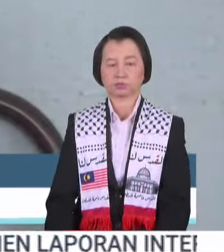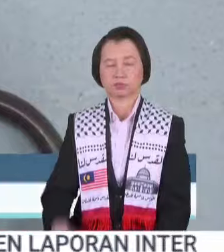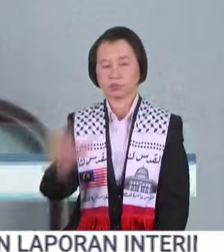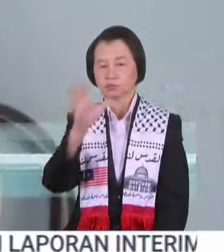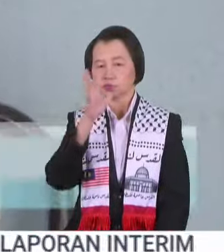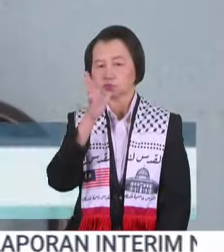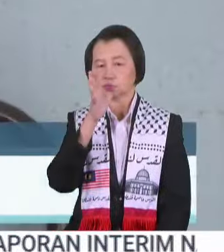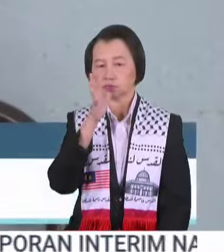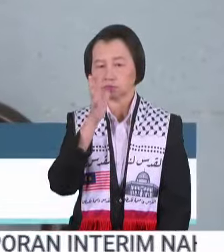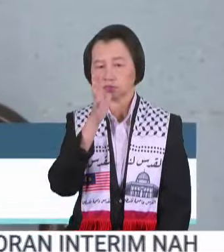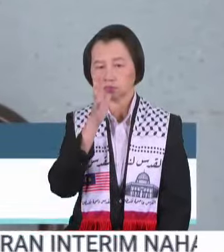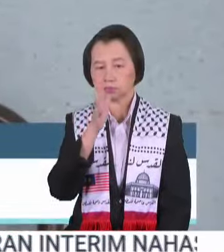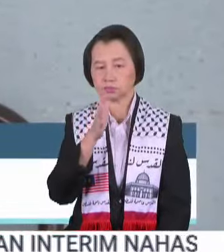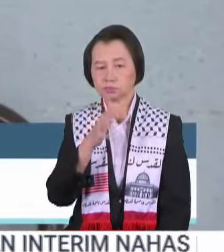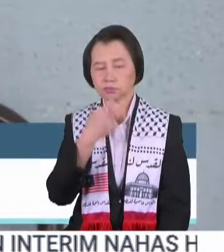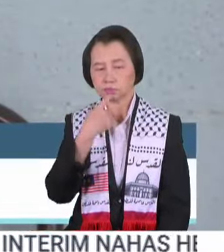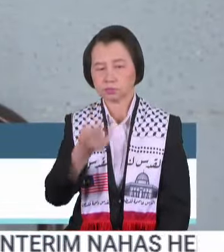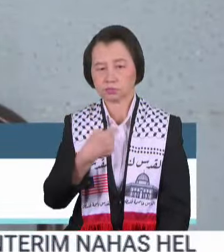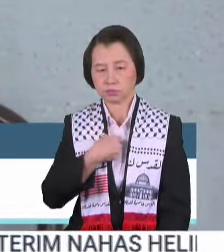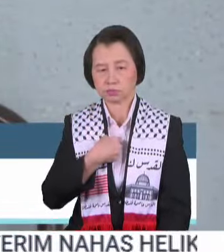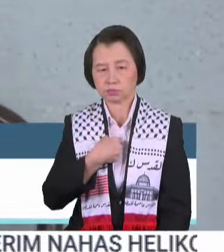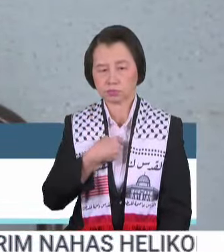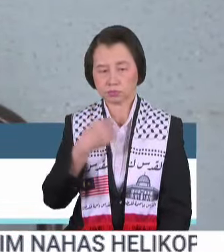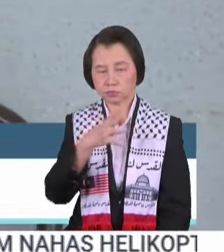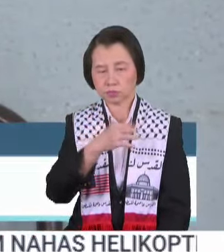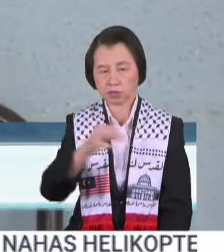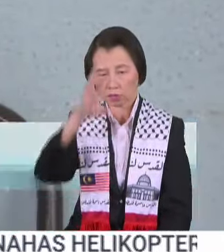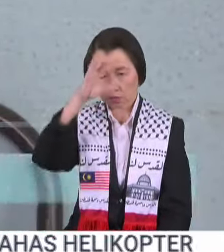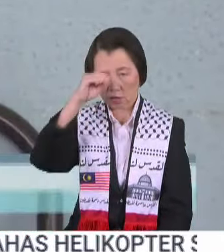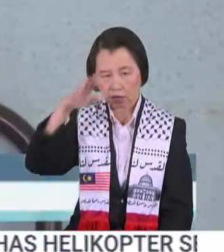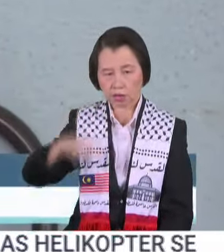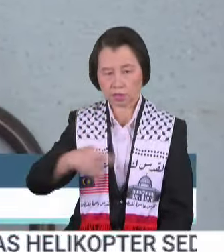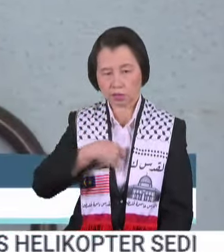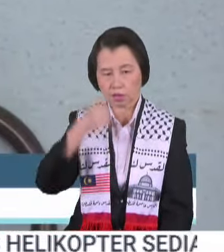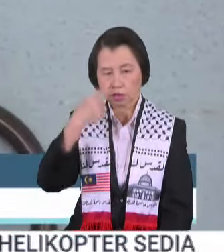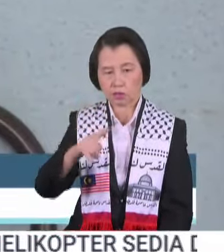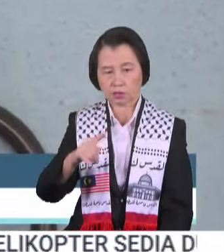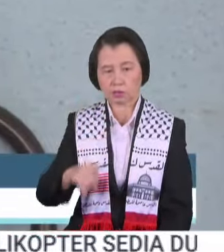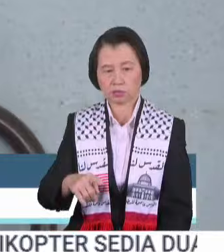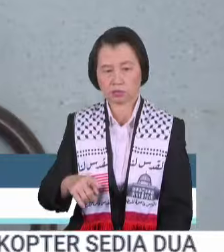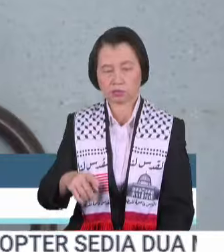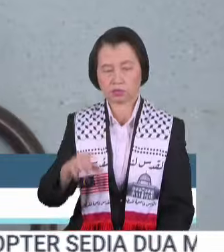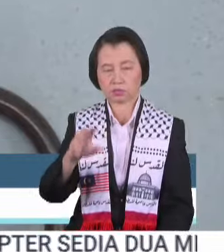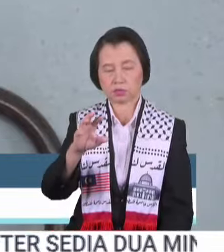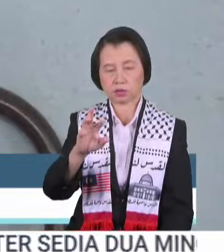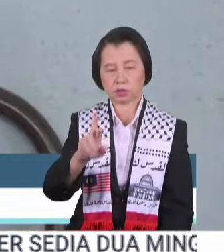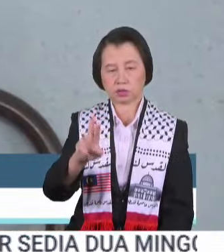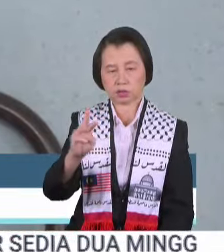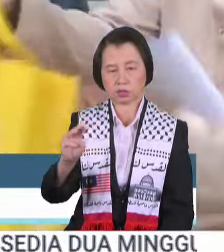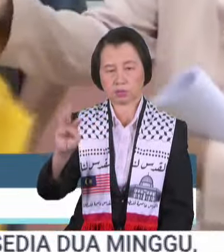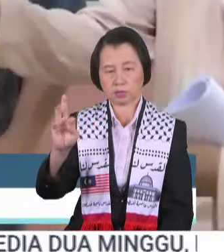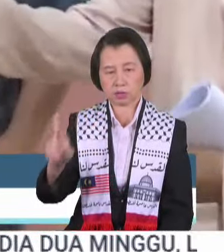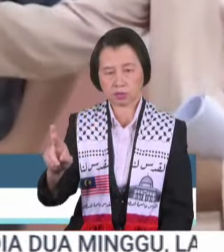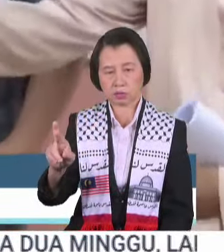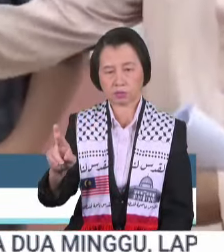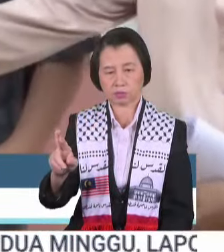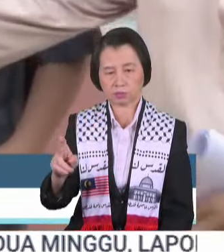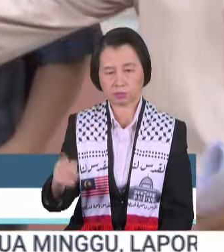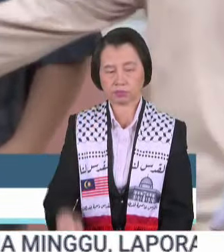saya suruh try daftar untuk saya dengan adik saya untuk Rumah Mesra Rakyat ni. Lepas tu kita orang try